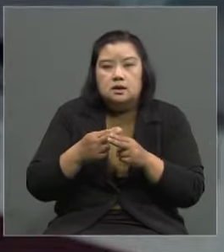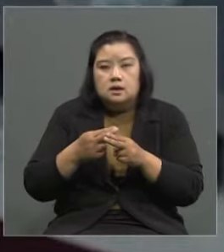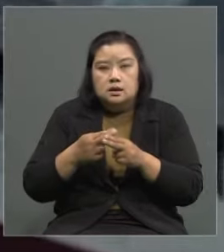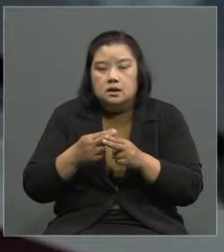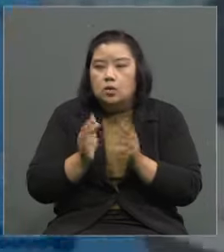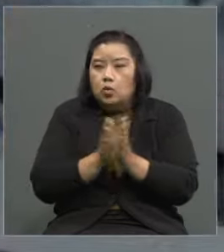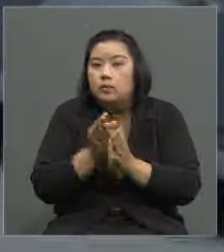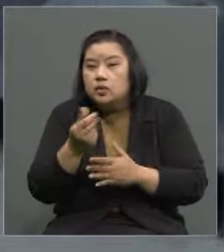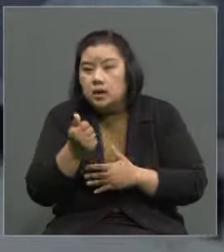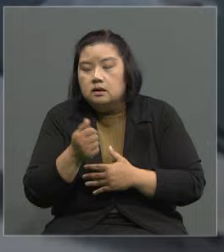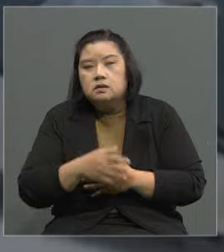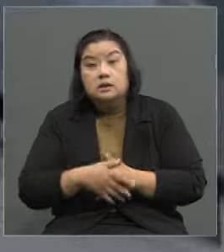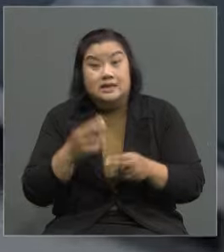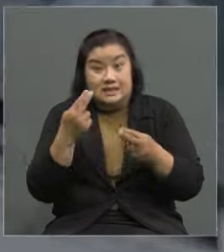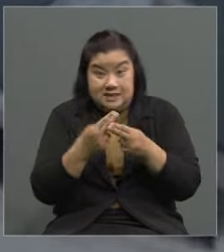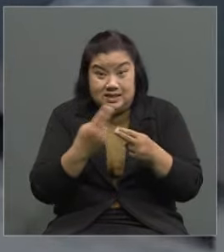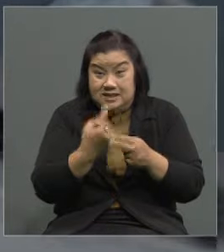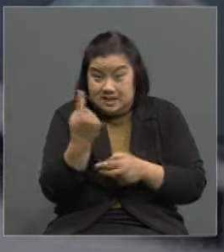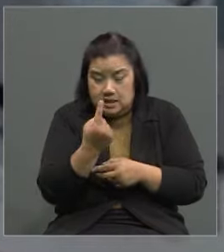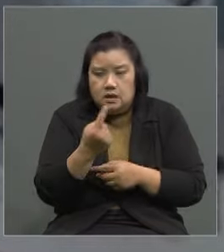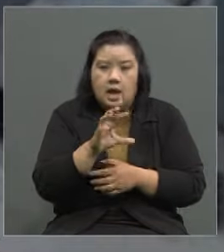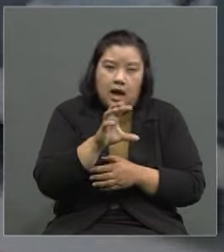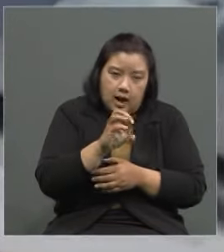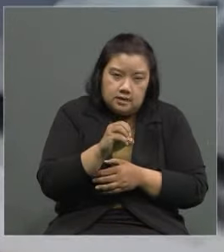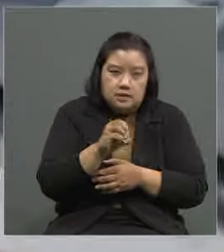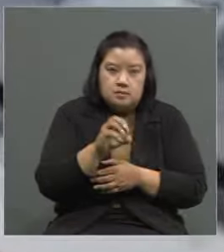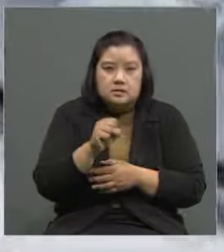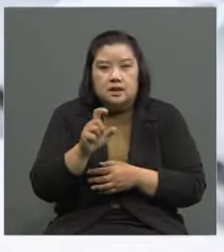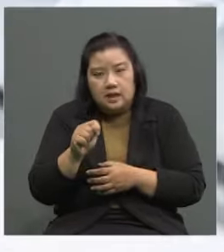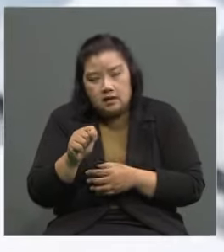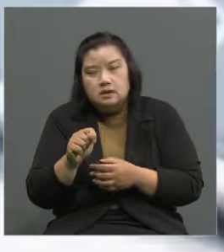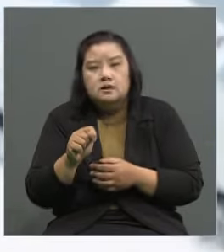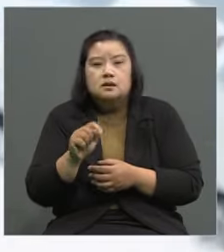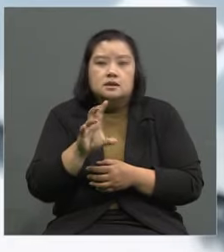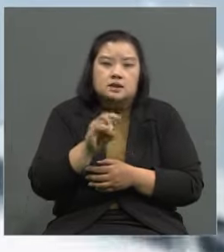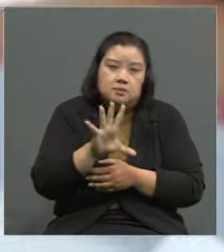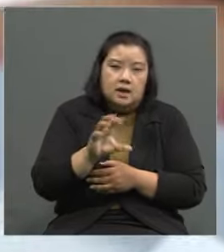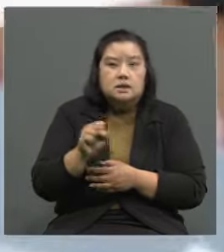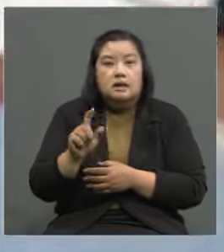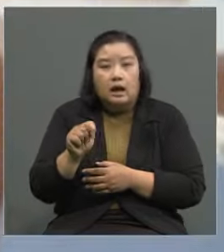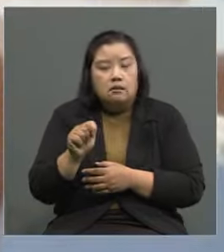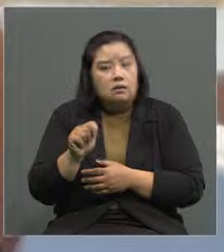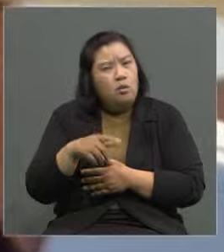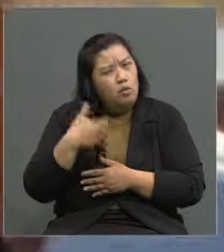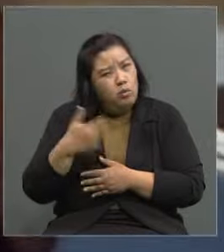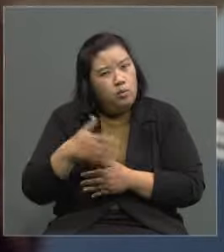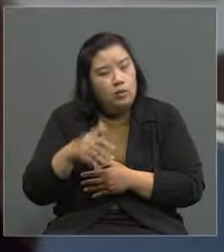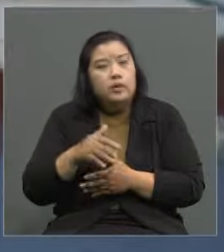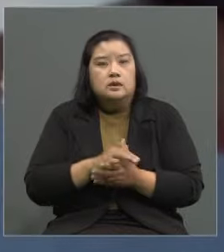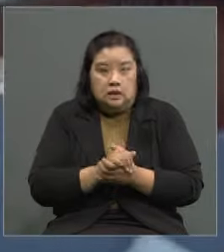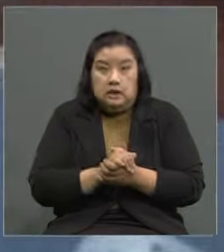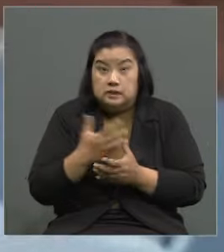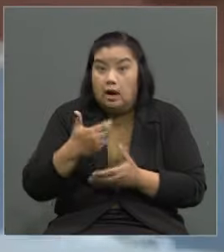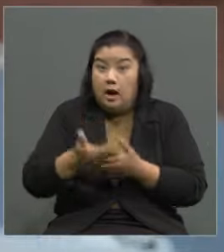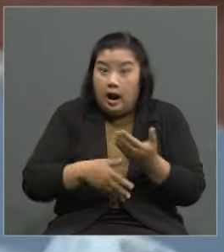อยู่ที่ชื่อละ 50ตังคถึง75ตังค์มูลค่ายังไม่ถึงบาทเลยคุณโอ้โหนี่คือทำแบบเนี้ยแล้วแต่ละ